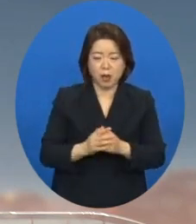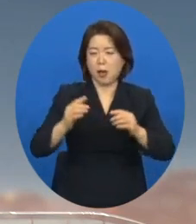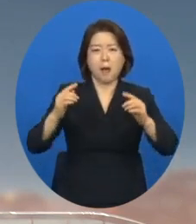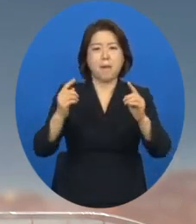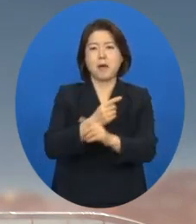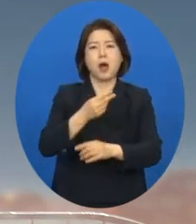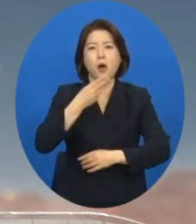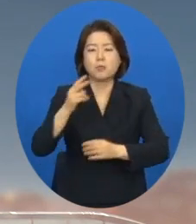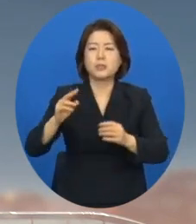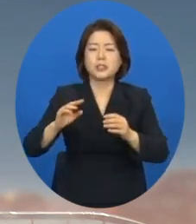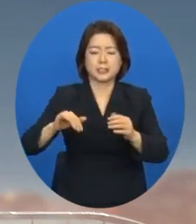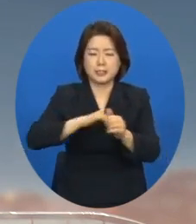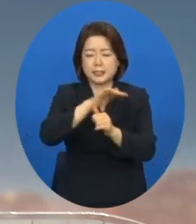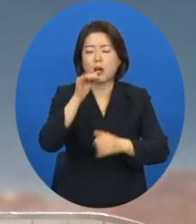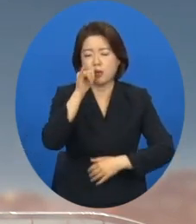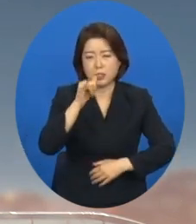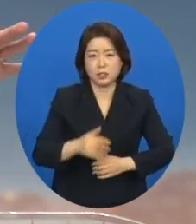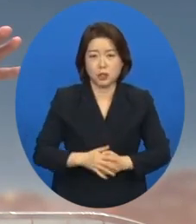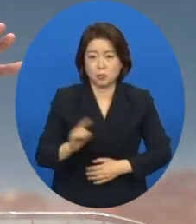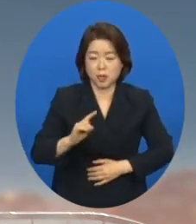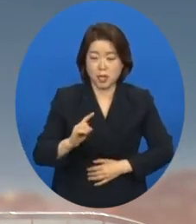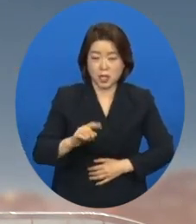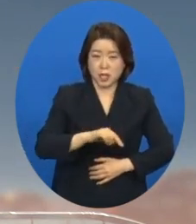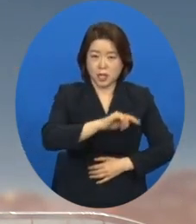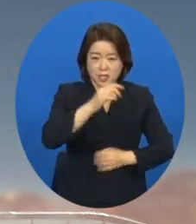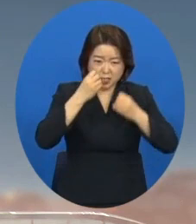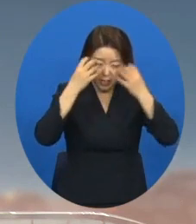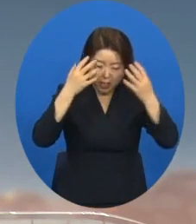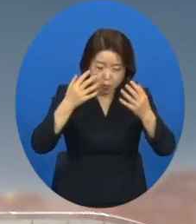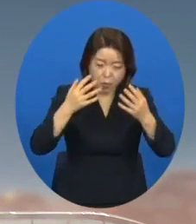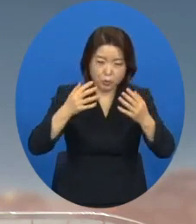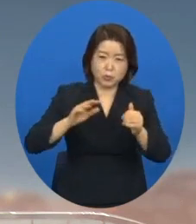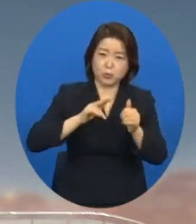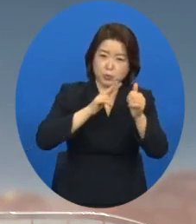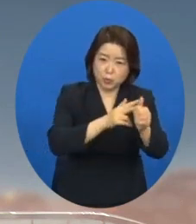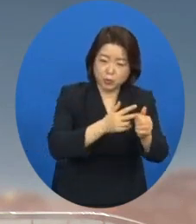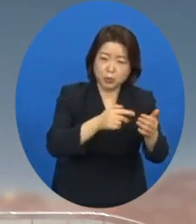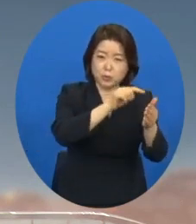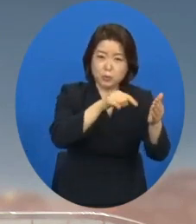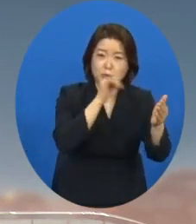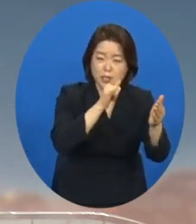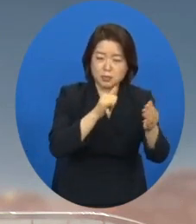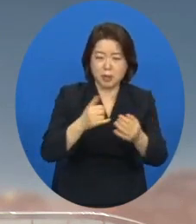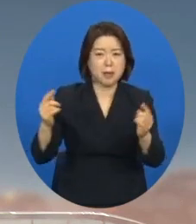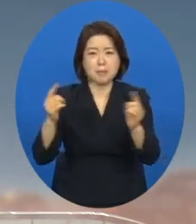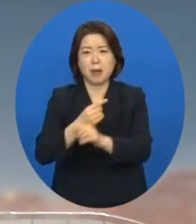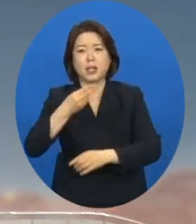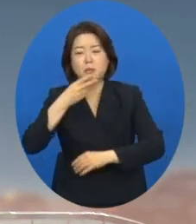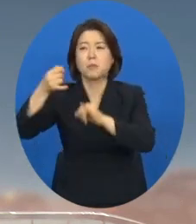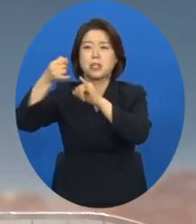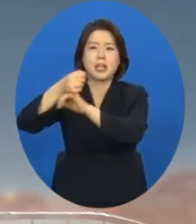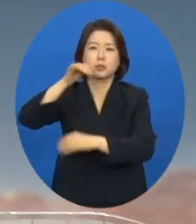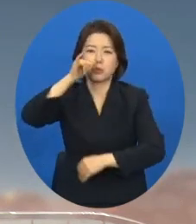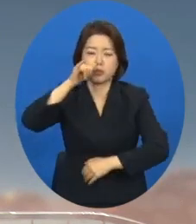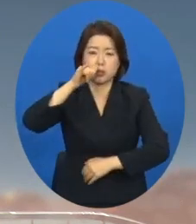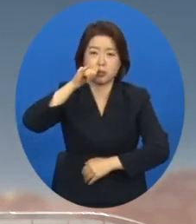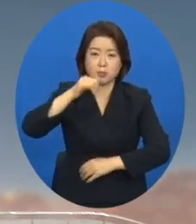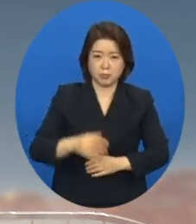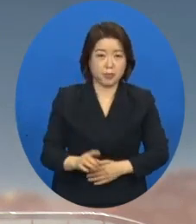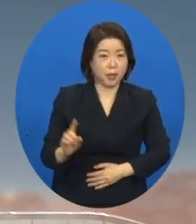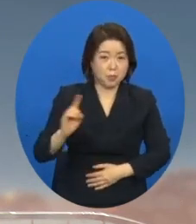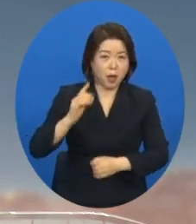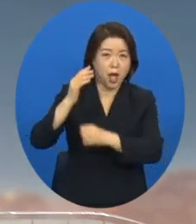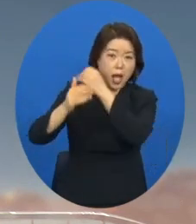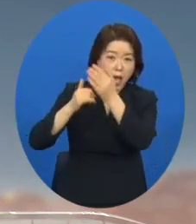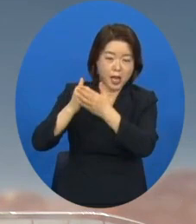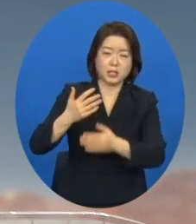있어요. 상황은 바뀌고 새로운 도전 속에 있지만 변치 않는 약속은 오늘 계속 또한 반복되는 것이